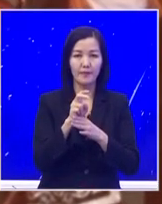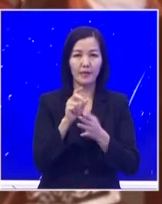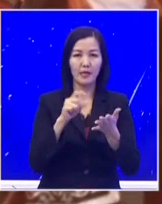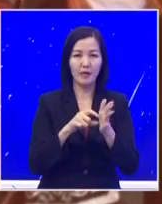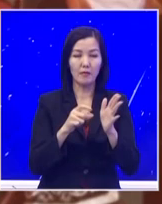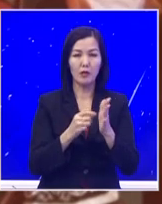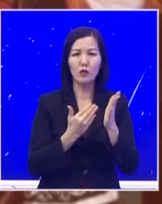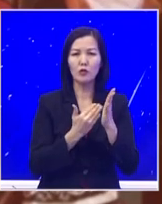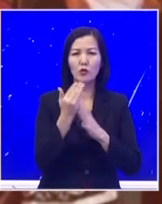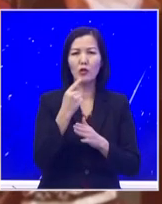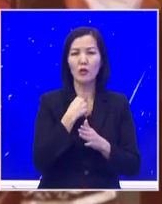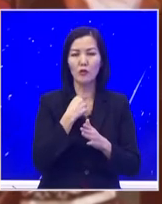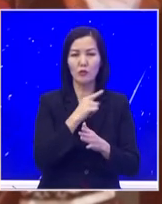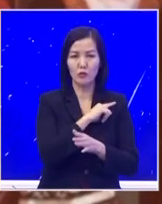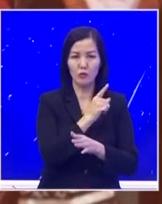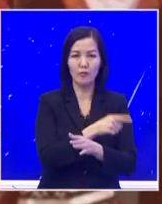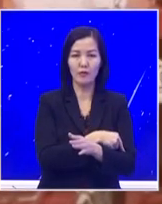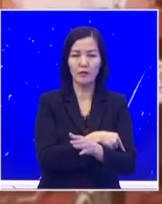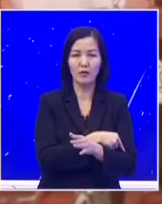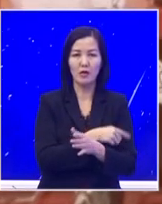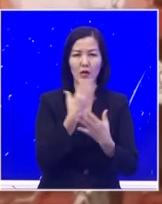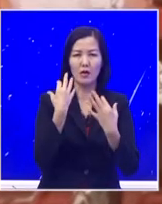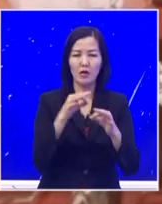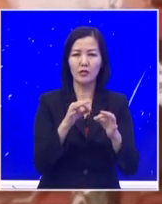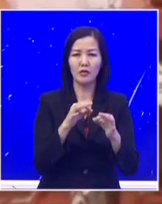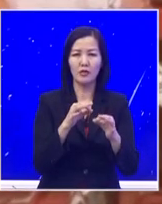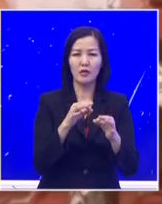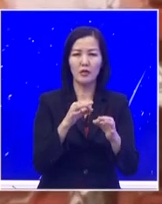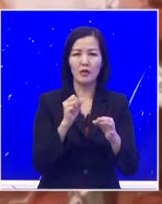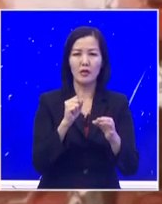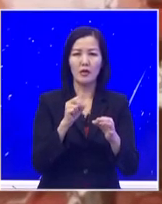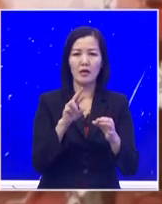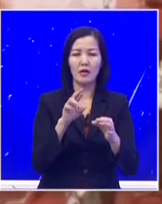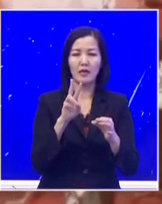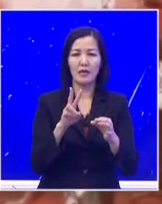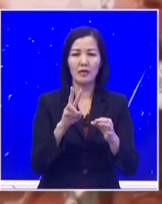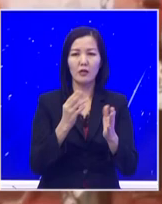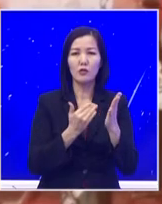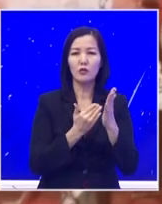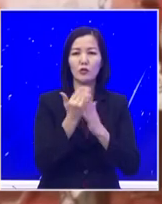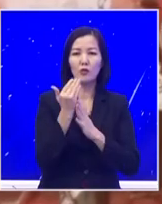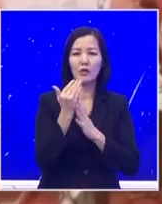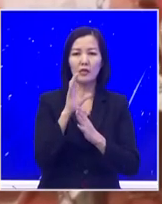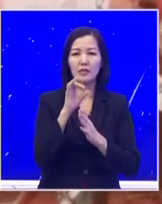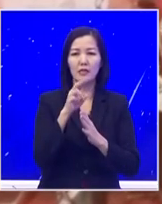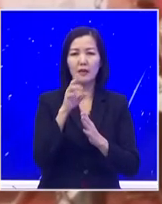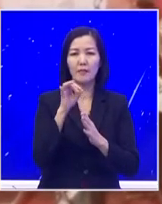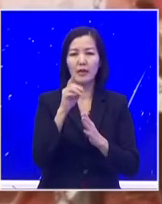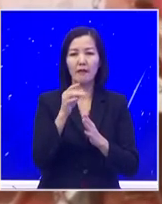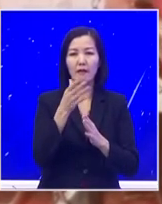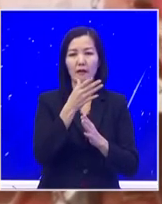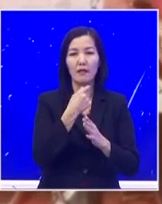жоғары дауысты. Диапазоны кең. Аян жоғарғы сопрано екен, дауысы